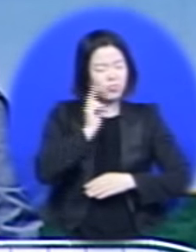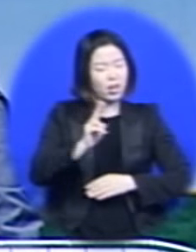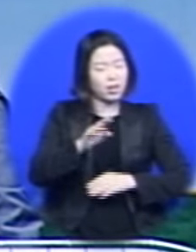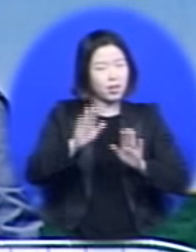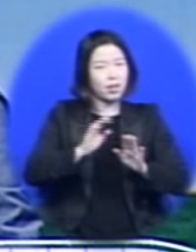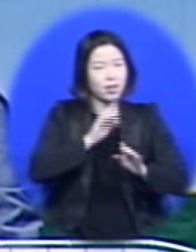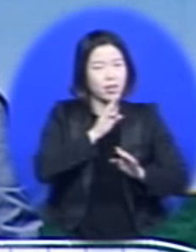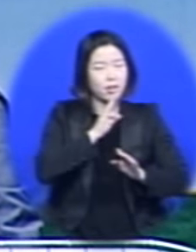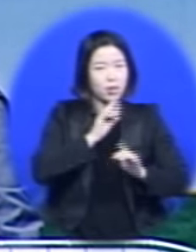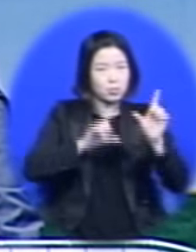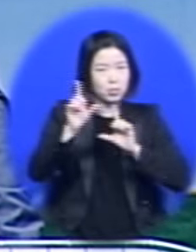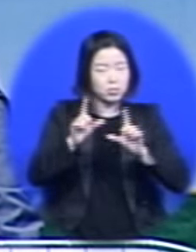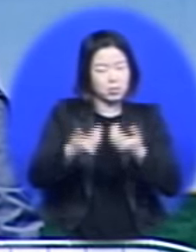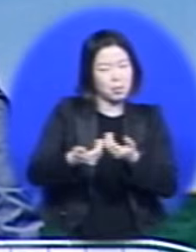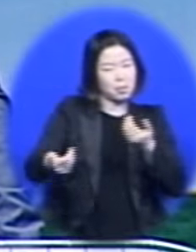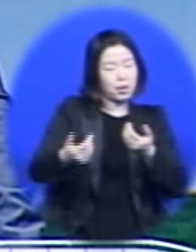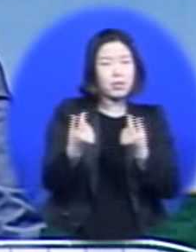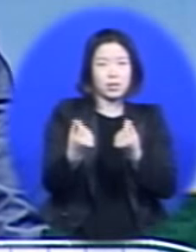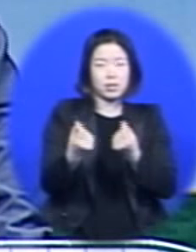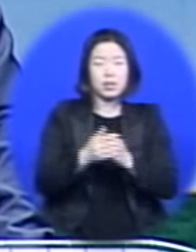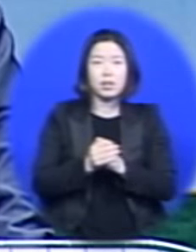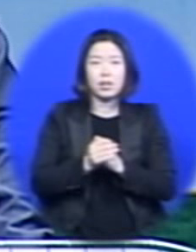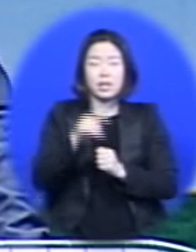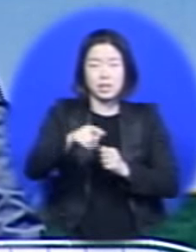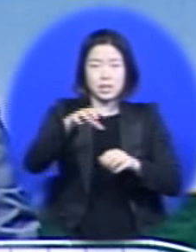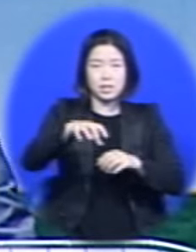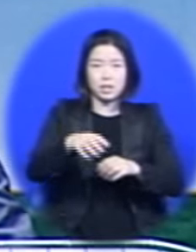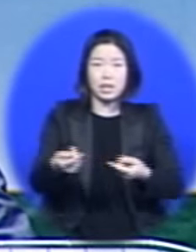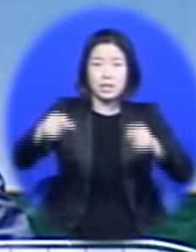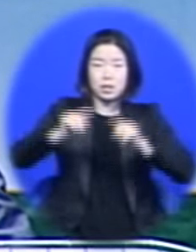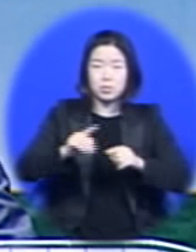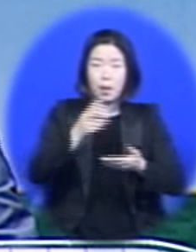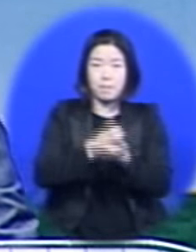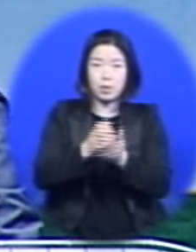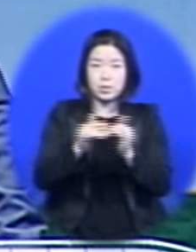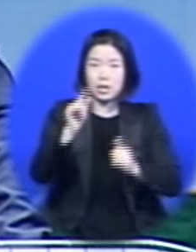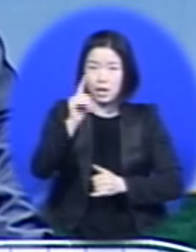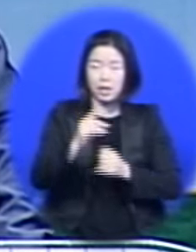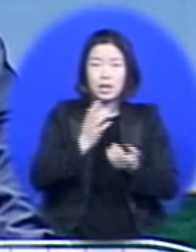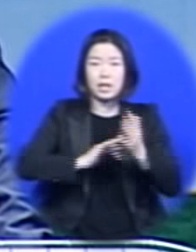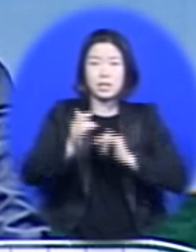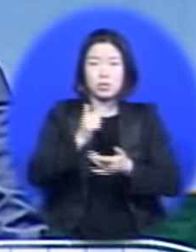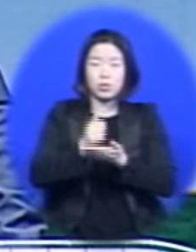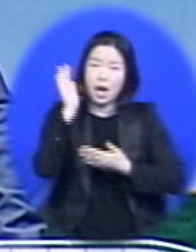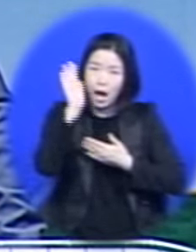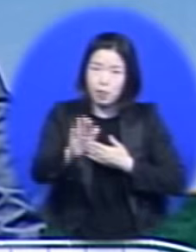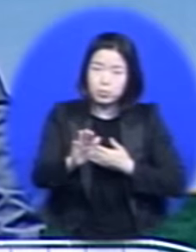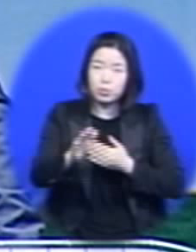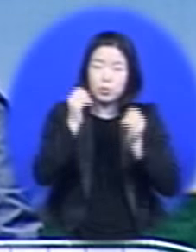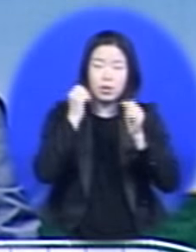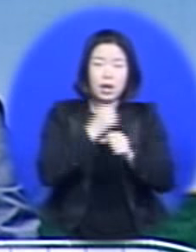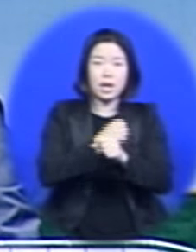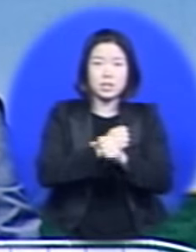현실과 동떨어진 것은 아닐까요? 그 자리에 참석했던 바리새인 하나는 예수에게 앞으로 하실 수업